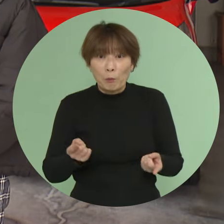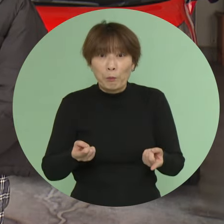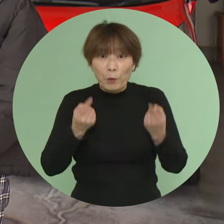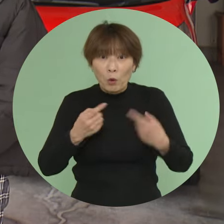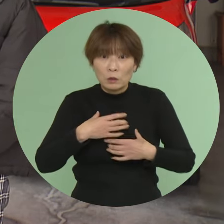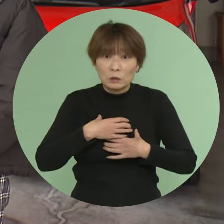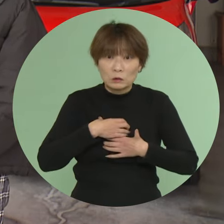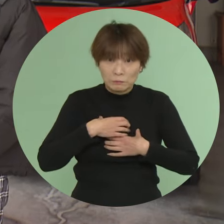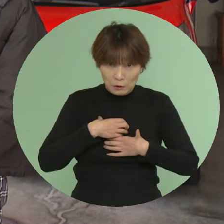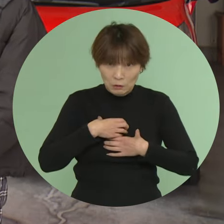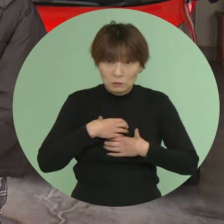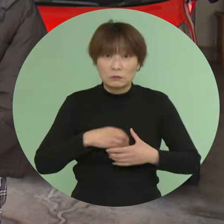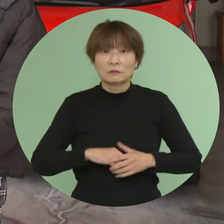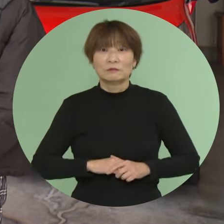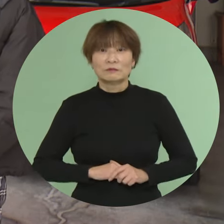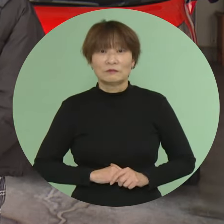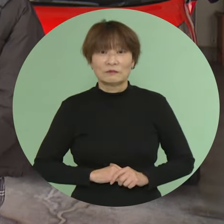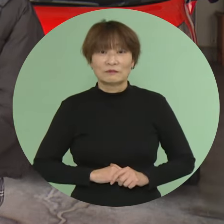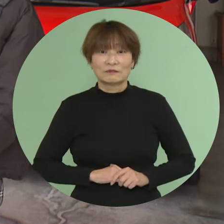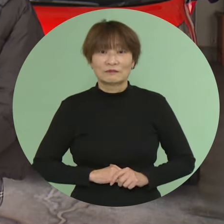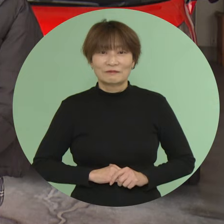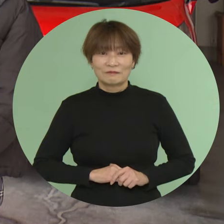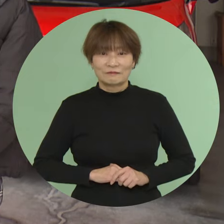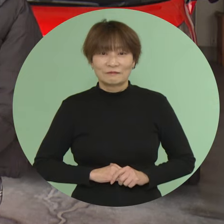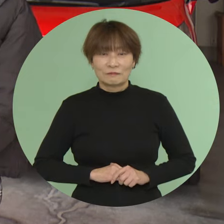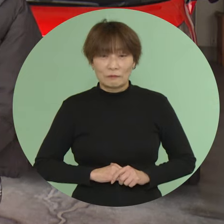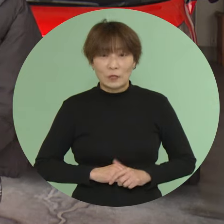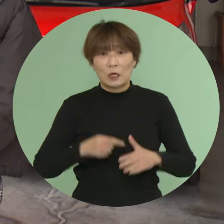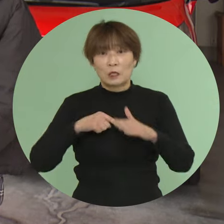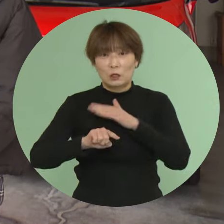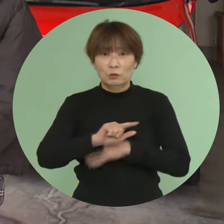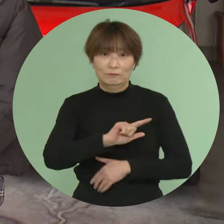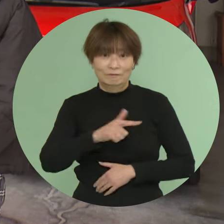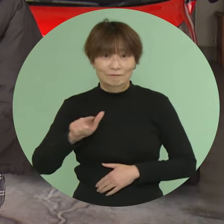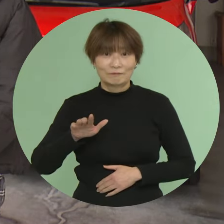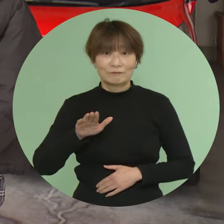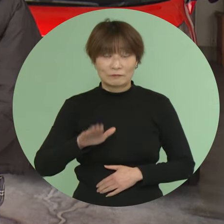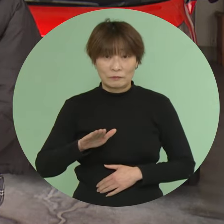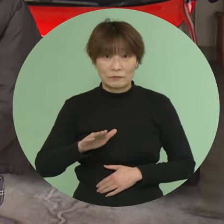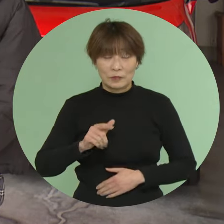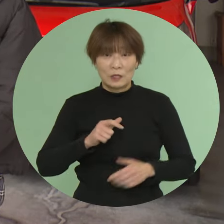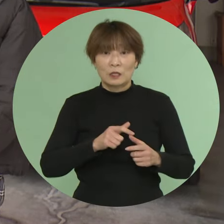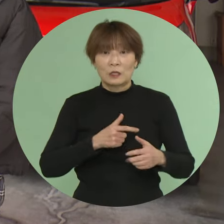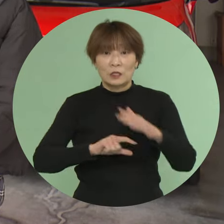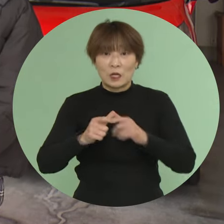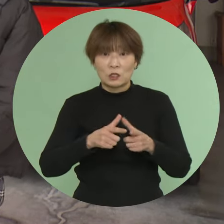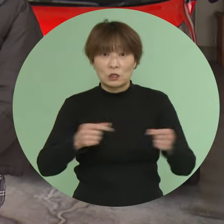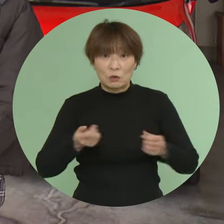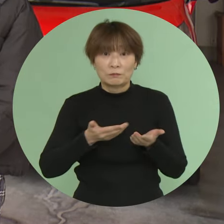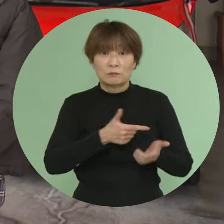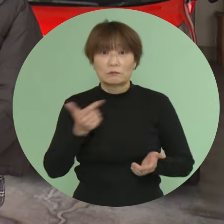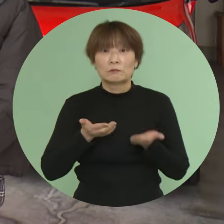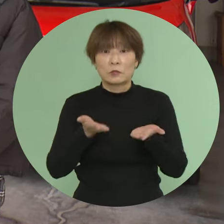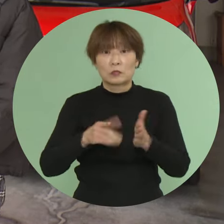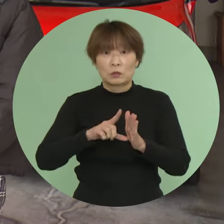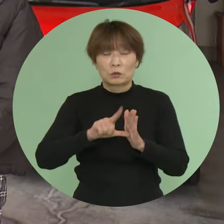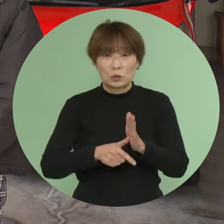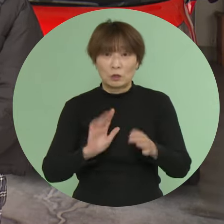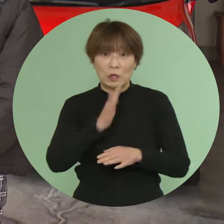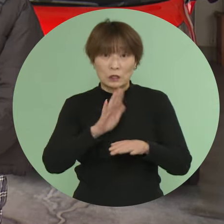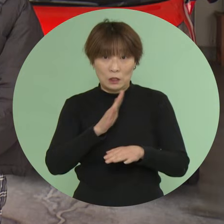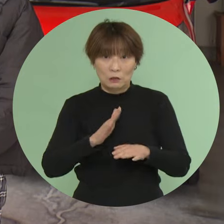しまう恐れがあるということなんでしょうか。 はい、原因は様々ですが、東日本大震災の時の火災の発生原因